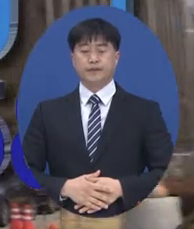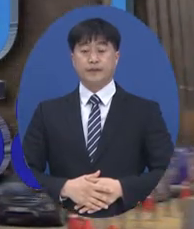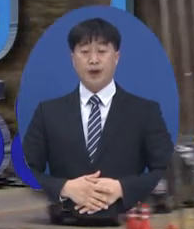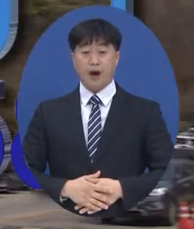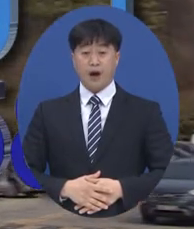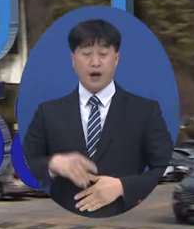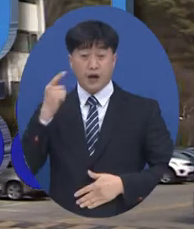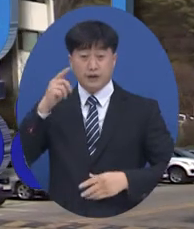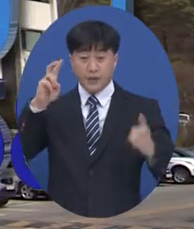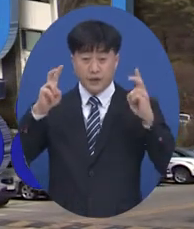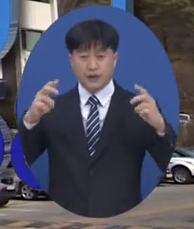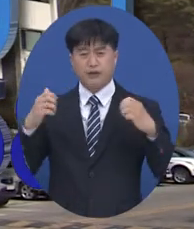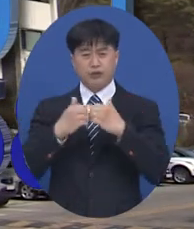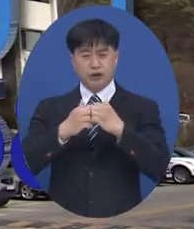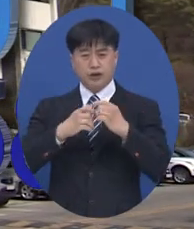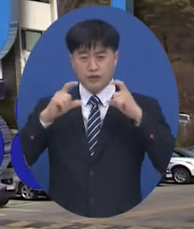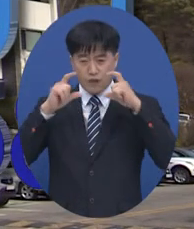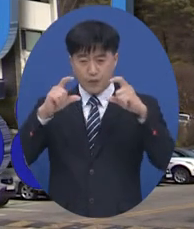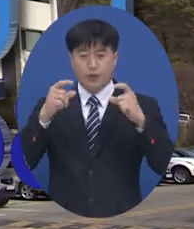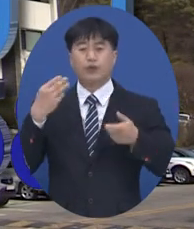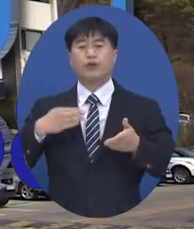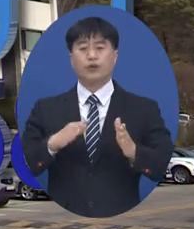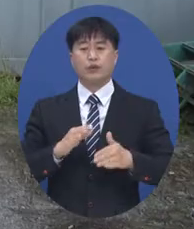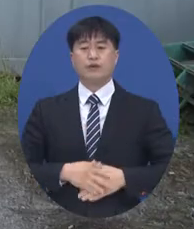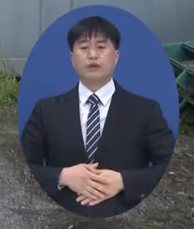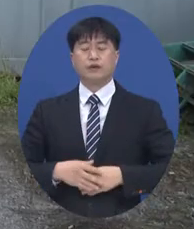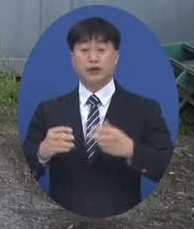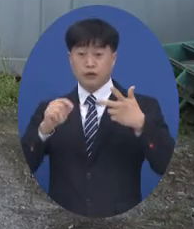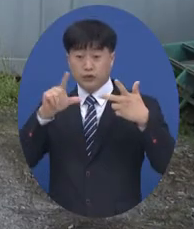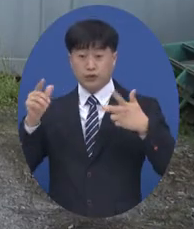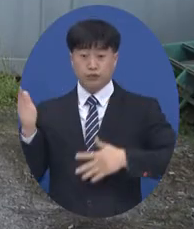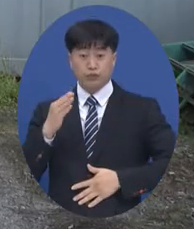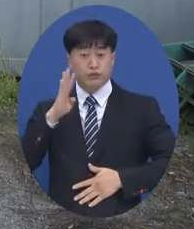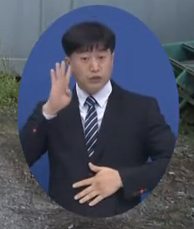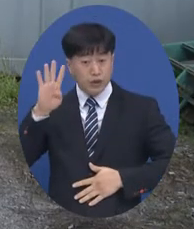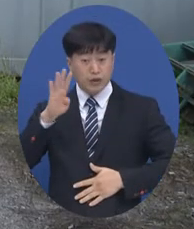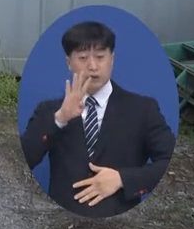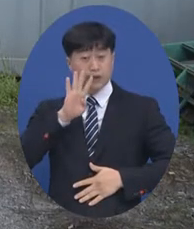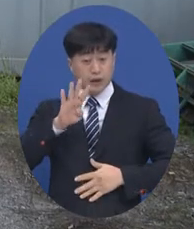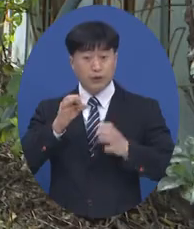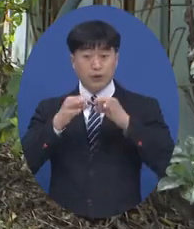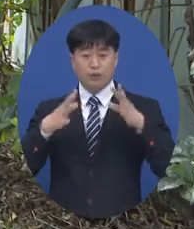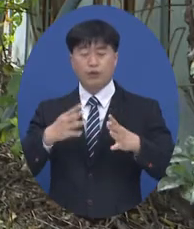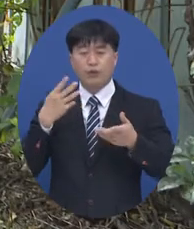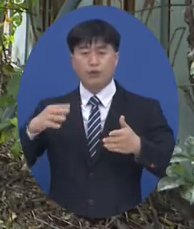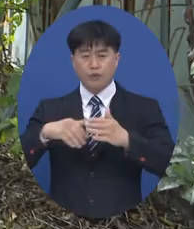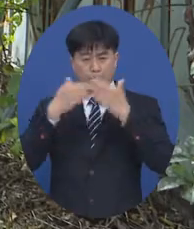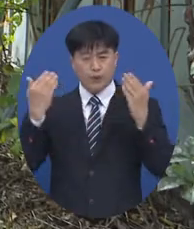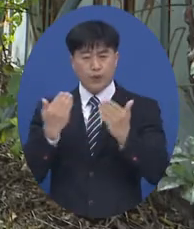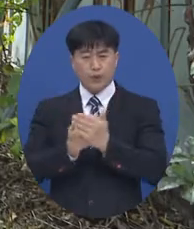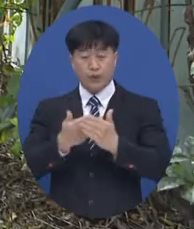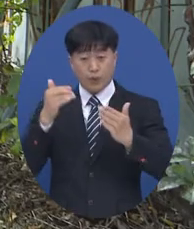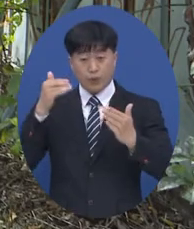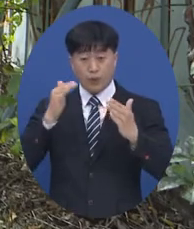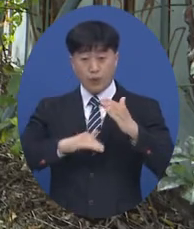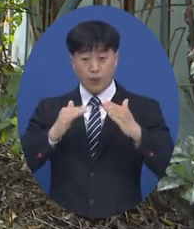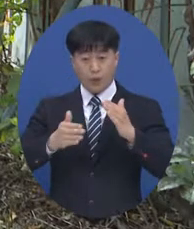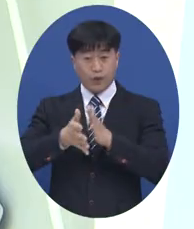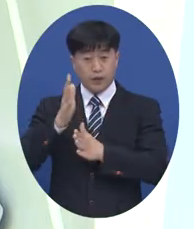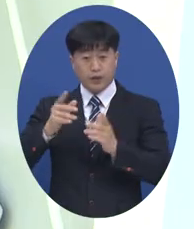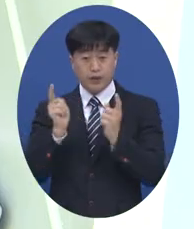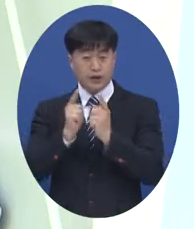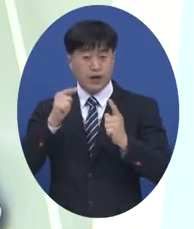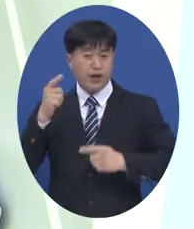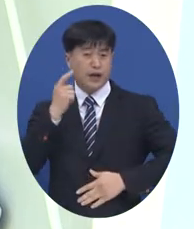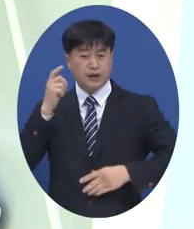페이퍼 컴퍼니와의 전쟁을 선포한 경기도. 지난 7월부터 4개월 동안 도 전체 시군과 공공기관을 대상으로 가짜